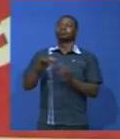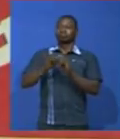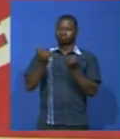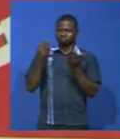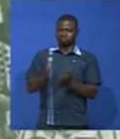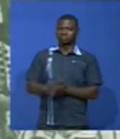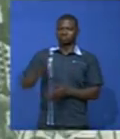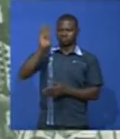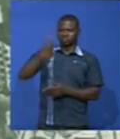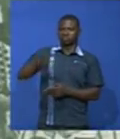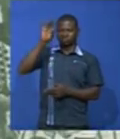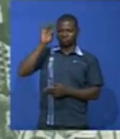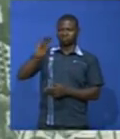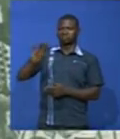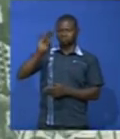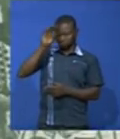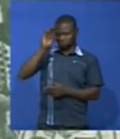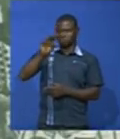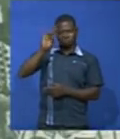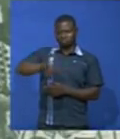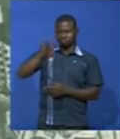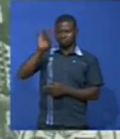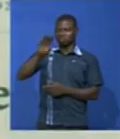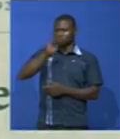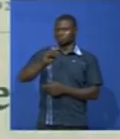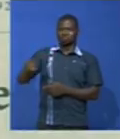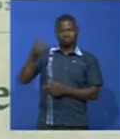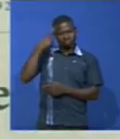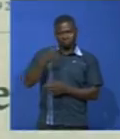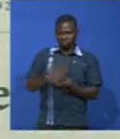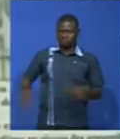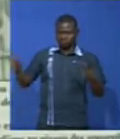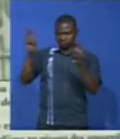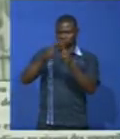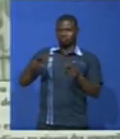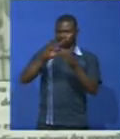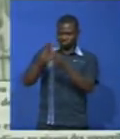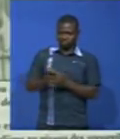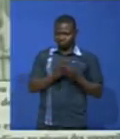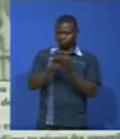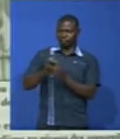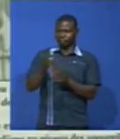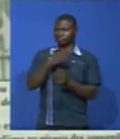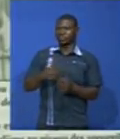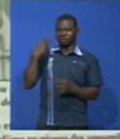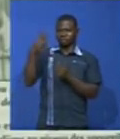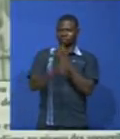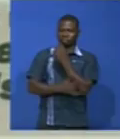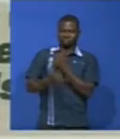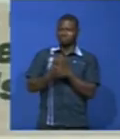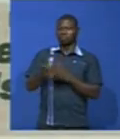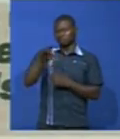heures à Ouagadougou pour renforcer les liens bilatéraux, précise aujourd'hui au Faso, en vue de relever le défi sécuritaire